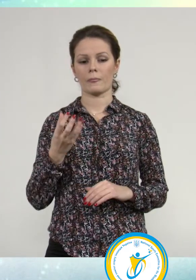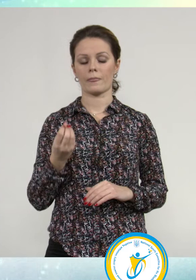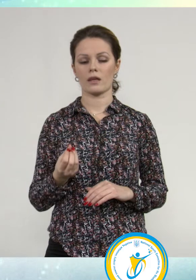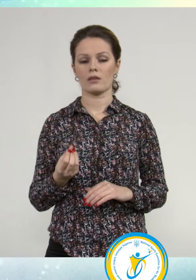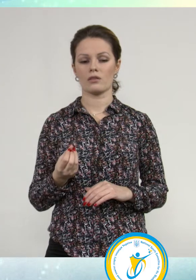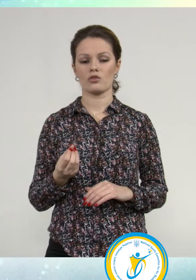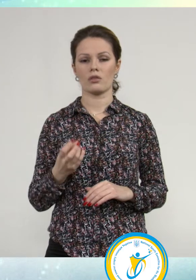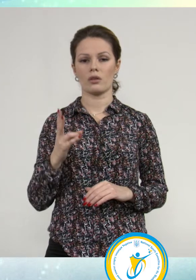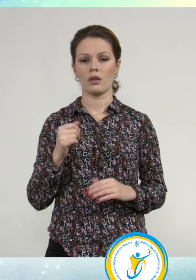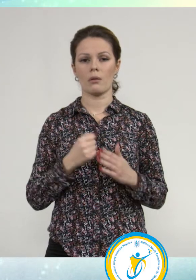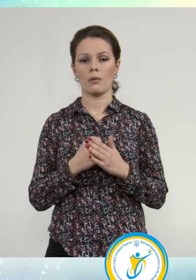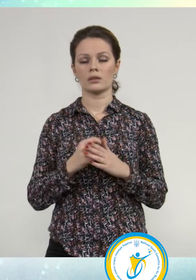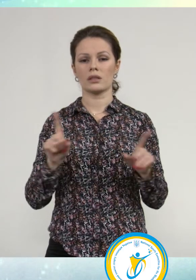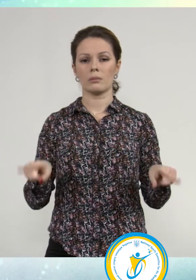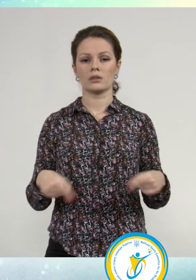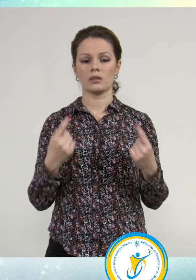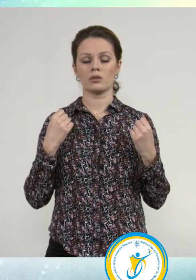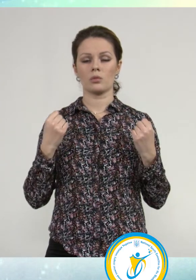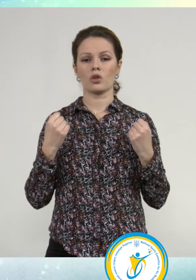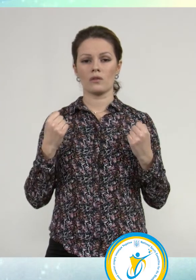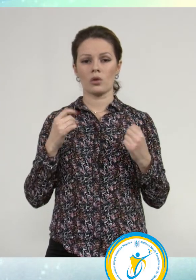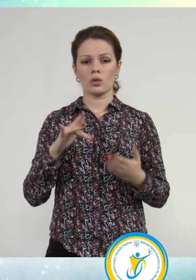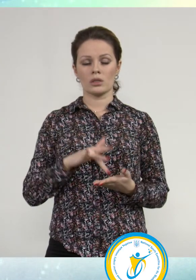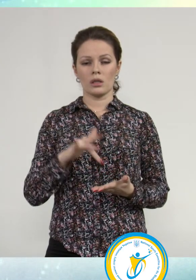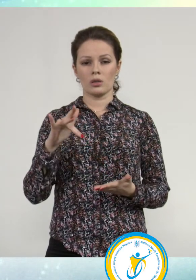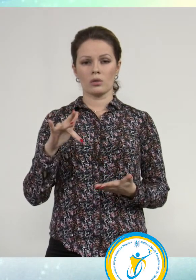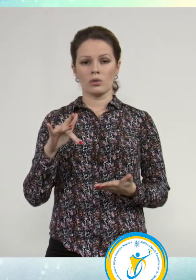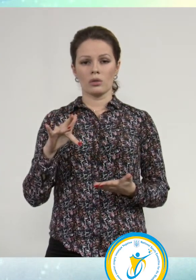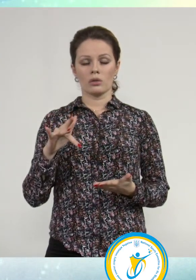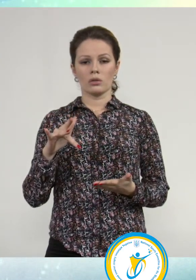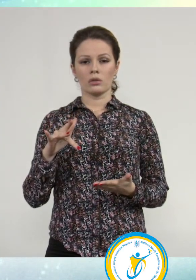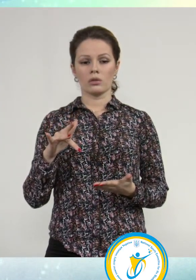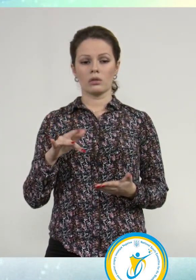Ще на базі реабілітаційно-спортивного центру